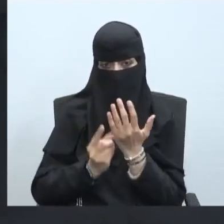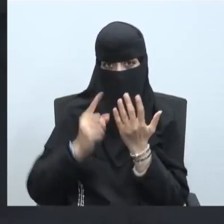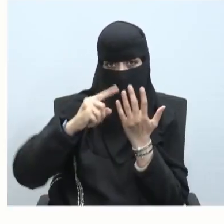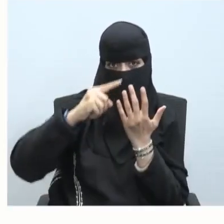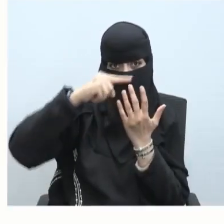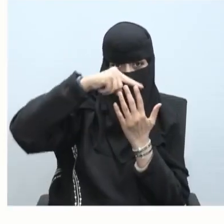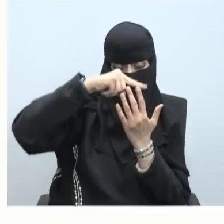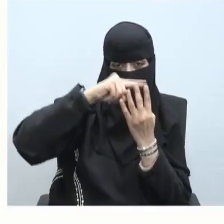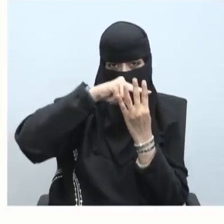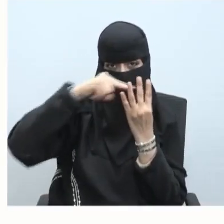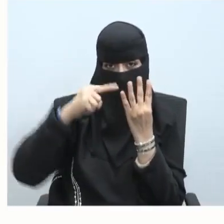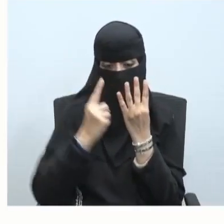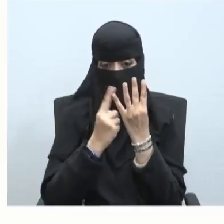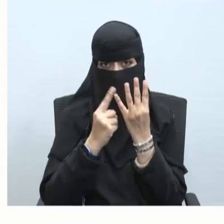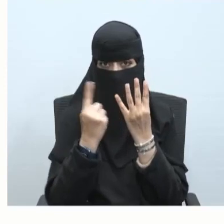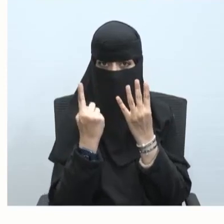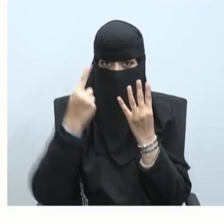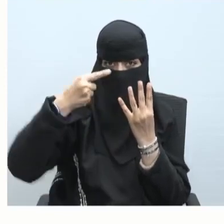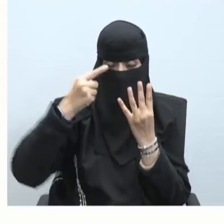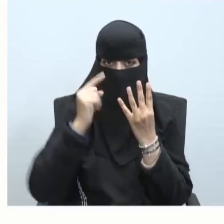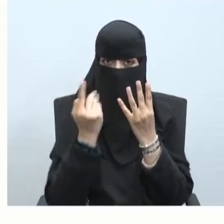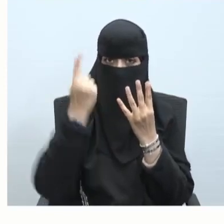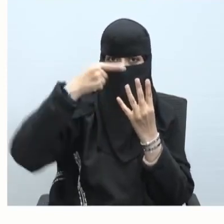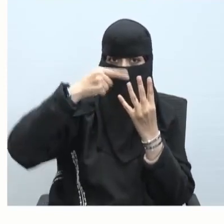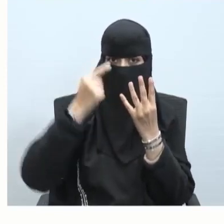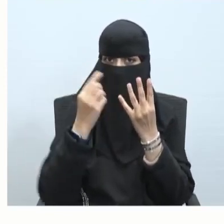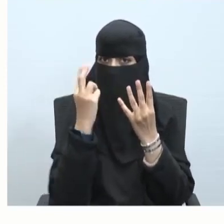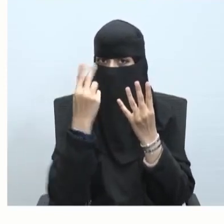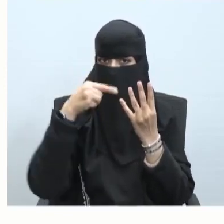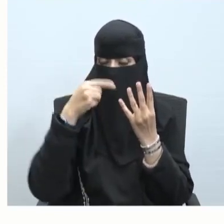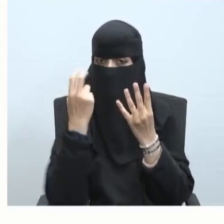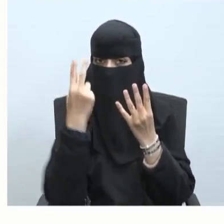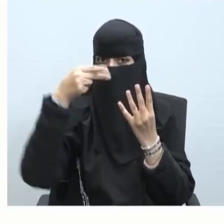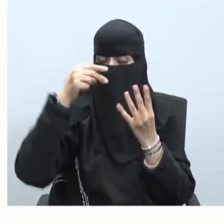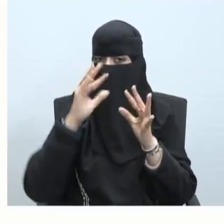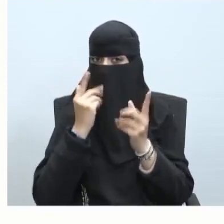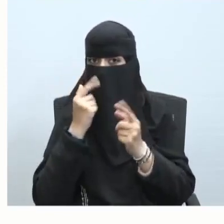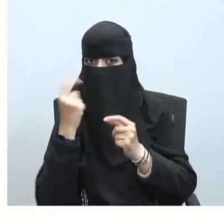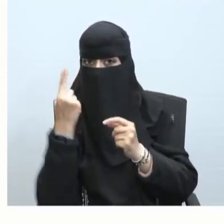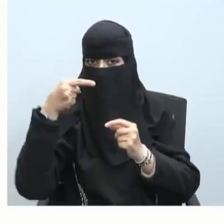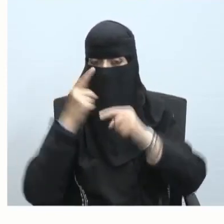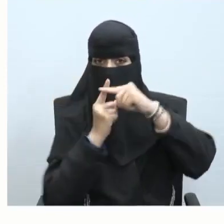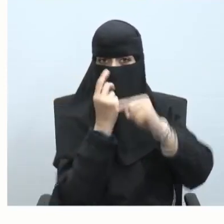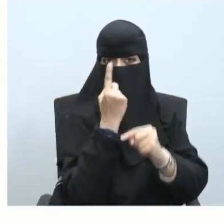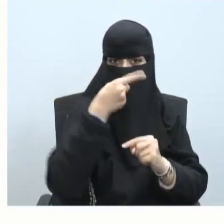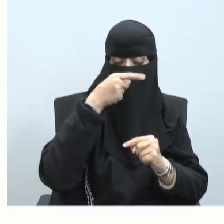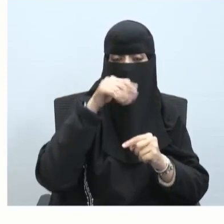ماذا عشرون بارك الله فيكم طيب بعد العشرون ماذا ياتي يا ابطال